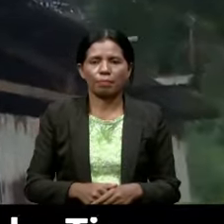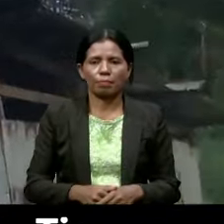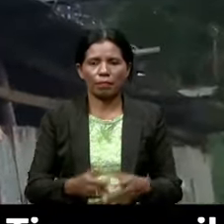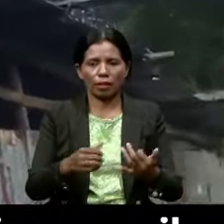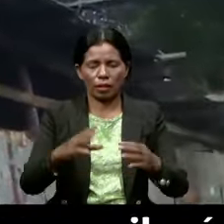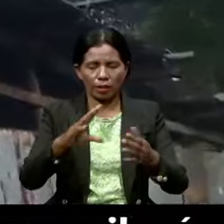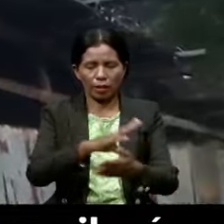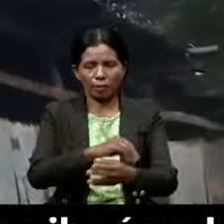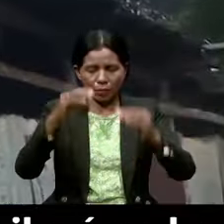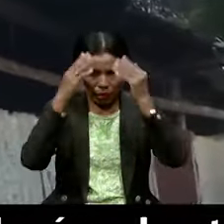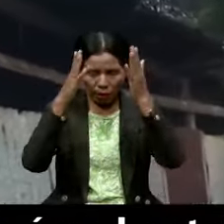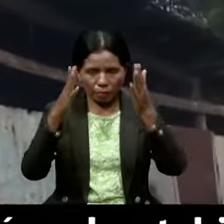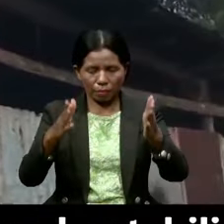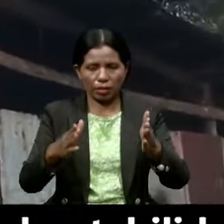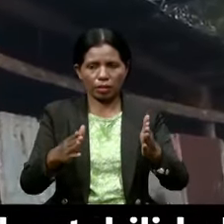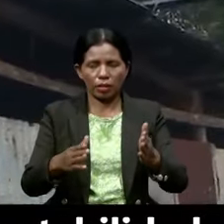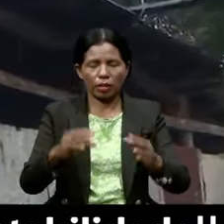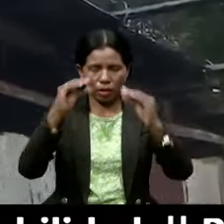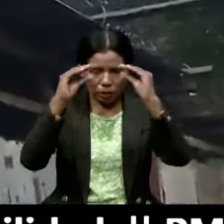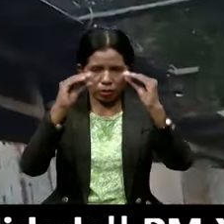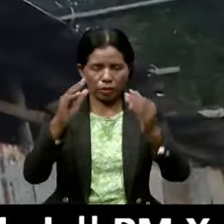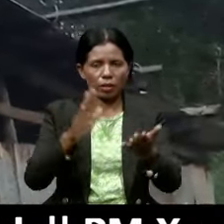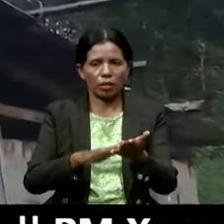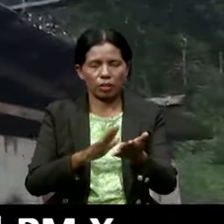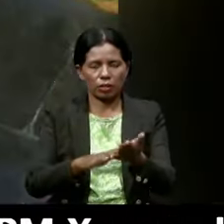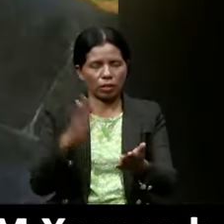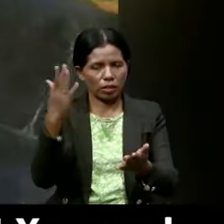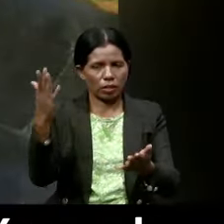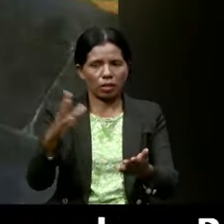profesora voluntario Ida Makhanorin hela iha preeskolar sentru